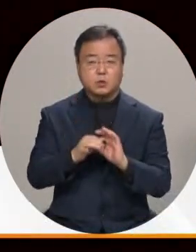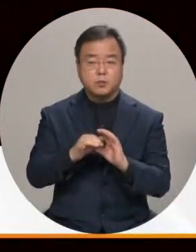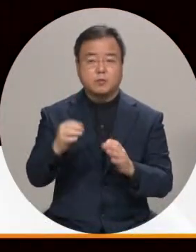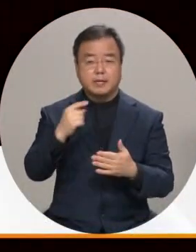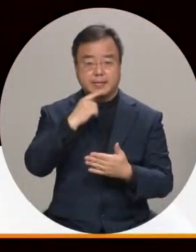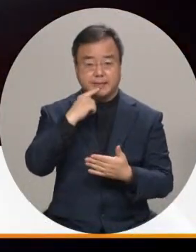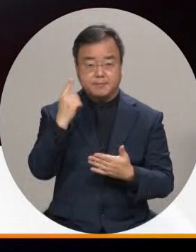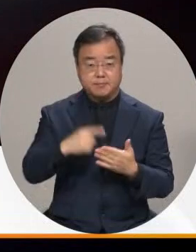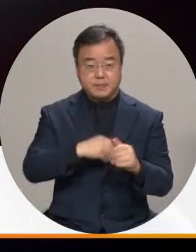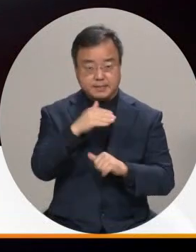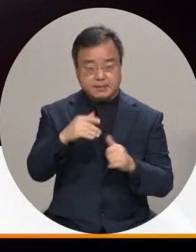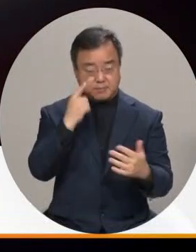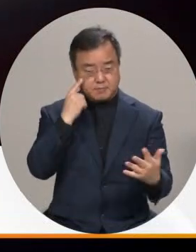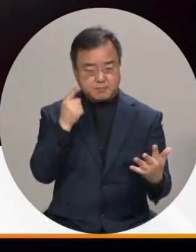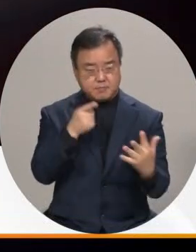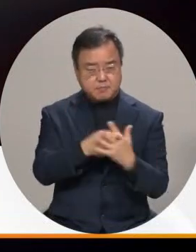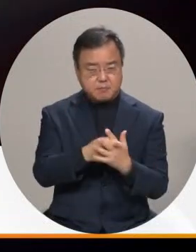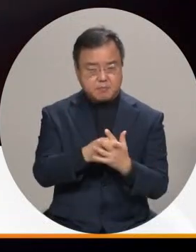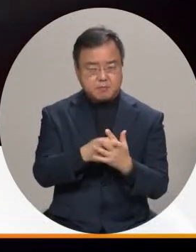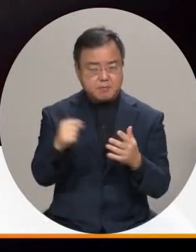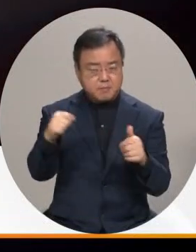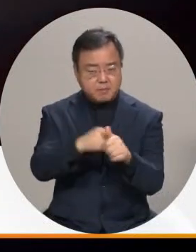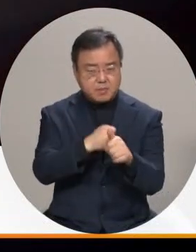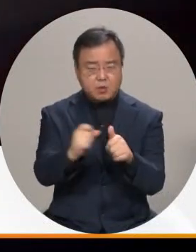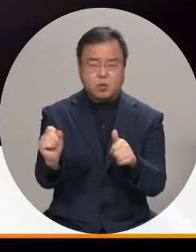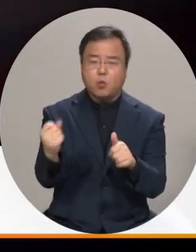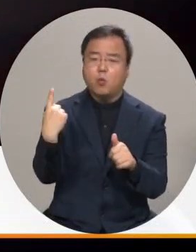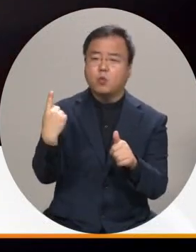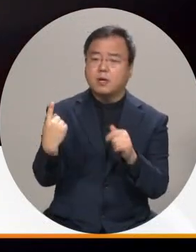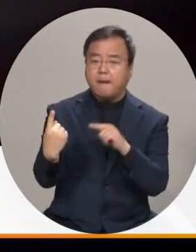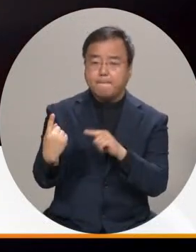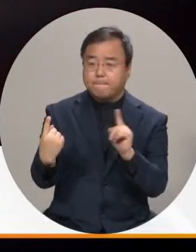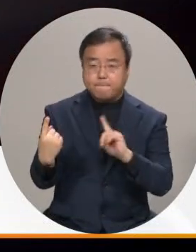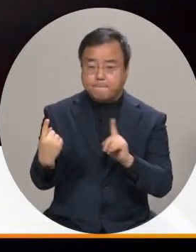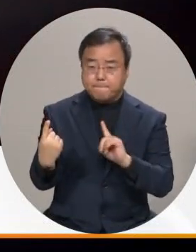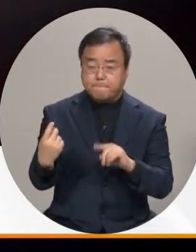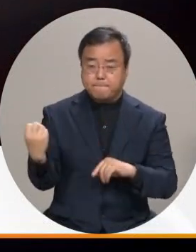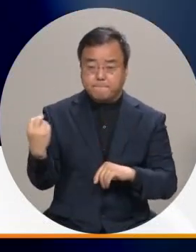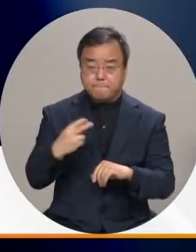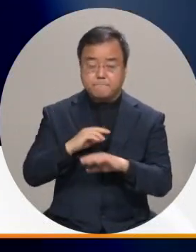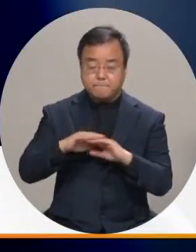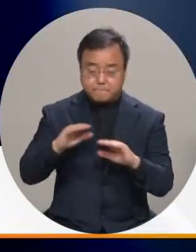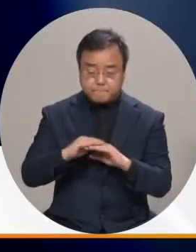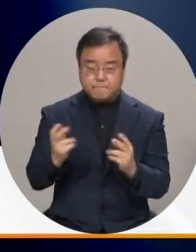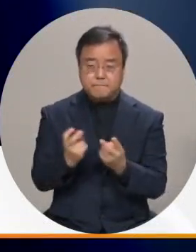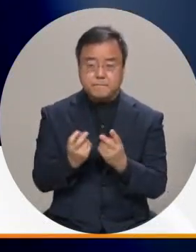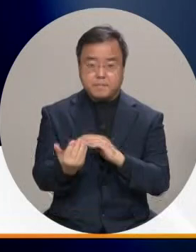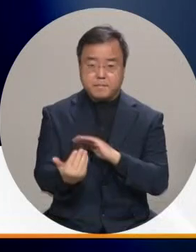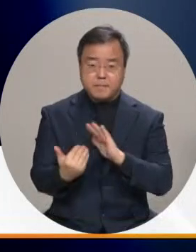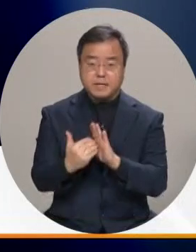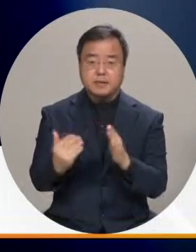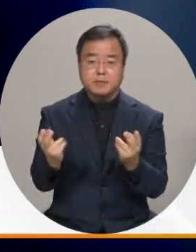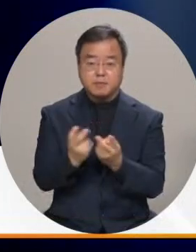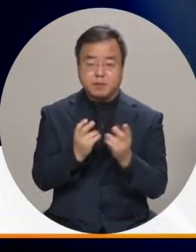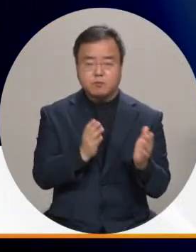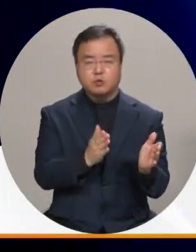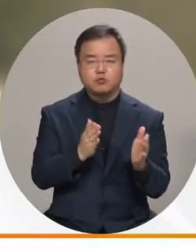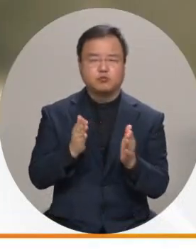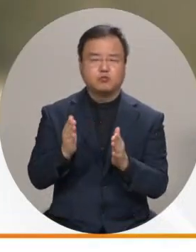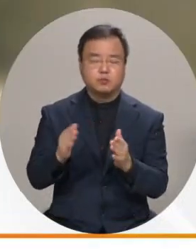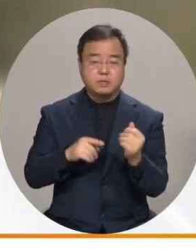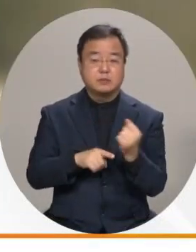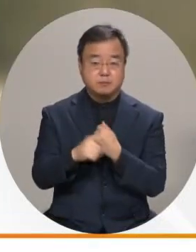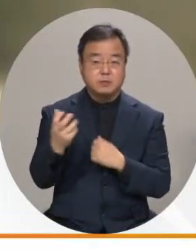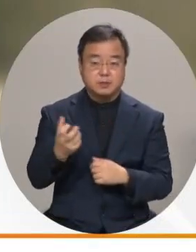피해 실태를 파악하고요. 또 가해 동기를 파악하고 이에 따른 예방과 대응책 마련을 위해서 한다는 것이 의미가 있는